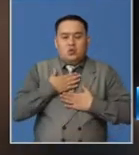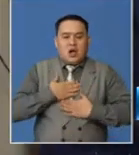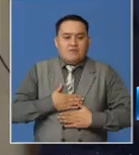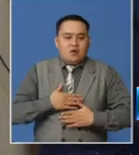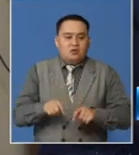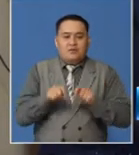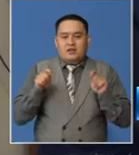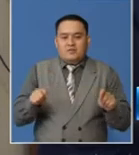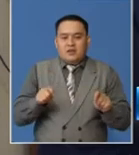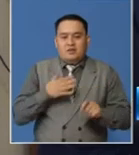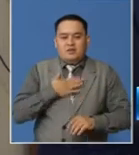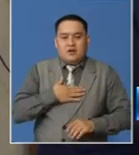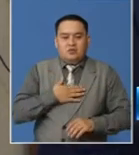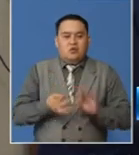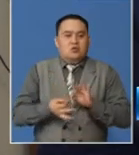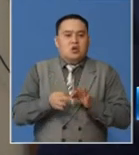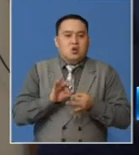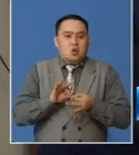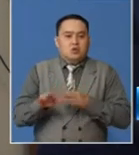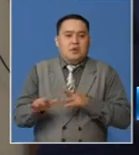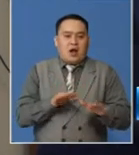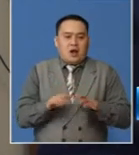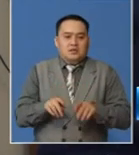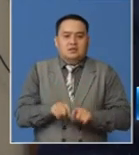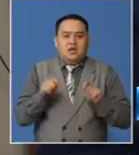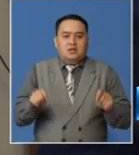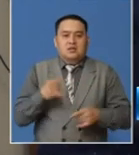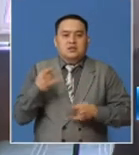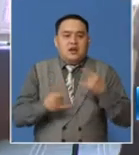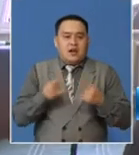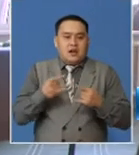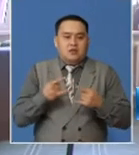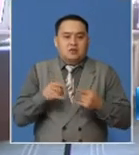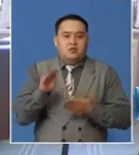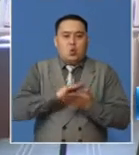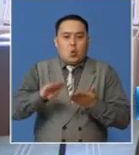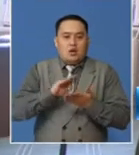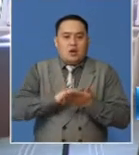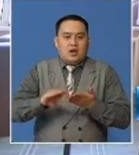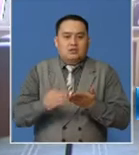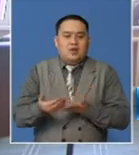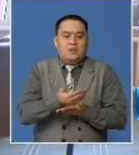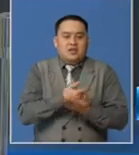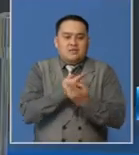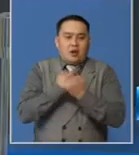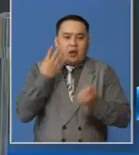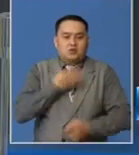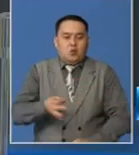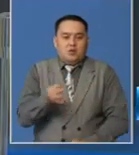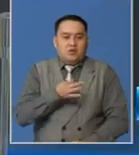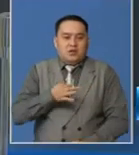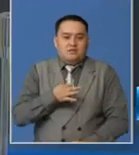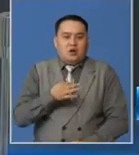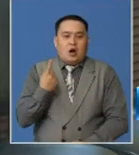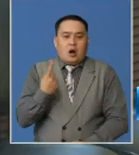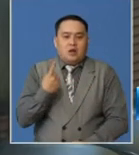сразу, естественно. И очень сложный процесс вот, создания телеканала. Журналисты собирали информацию со всей Алматинской области.